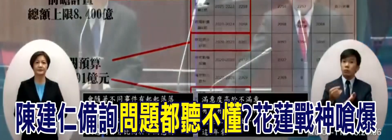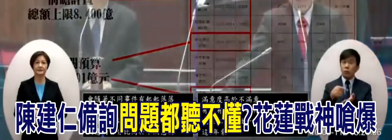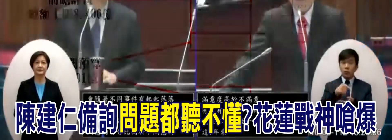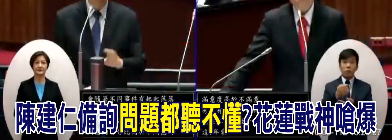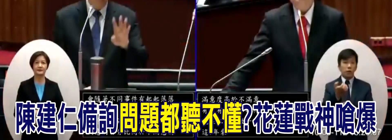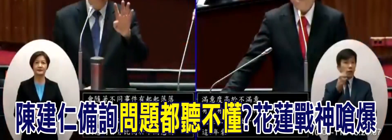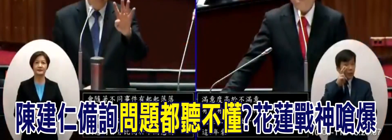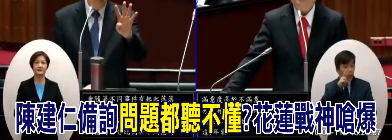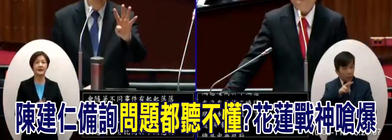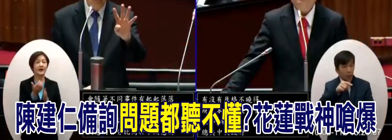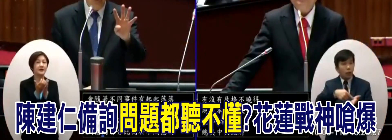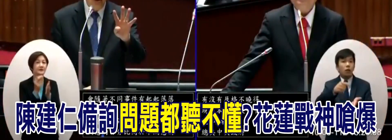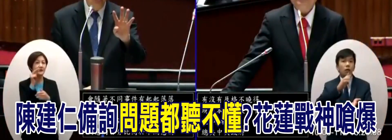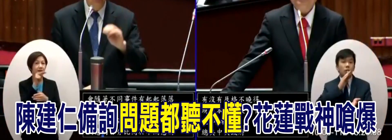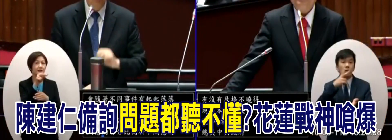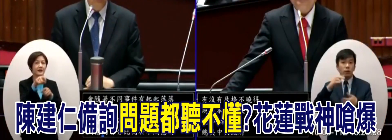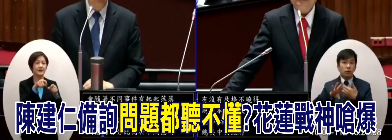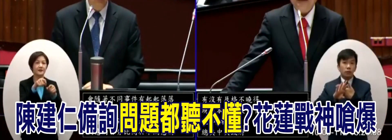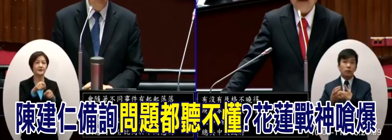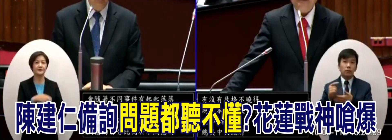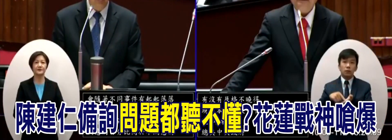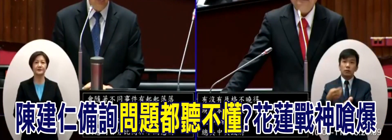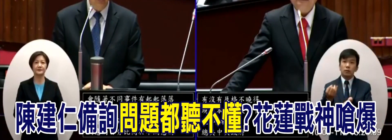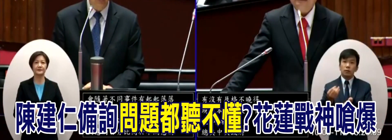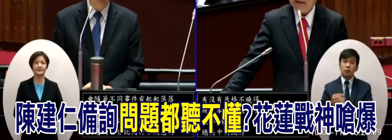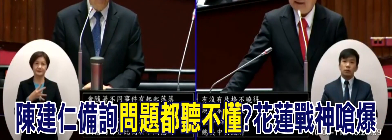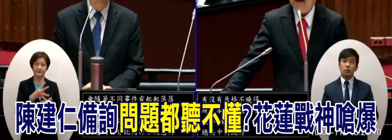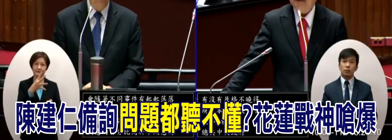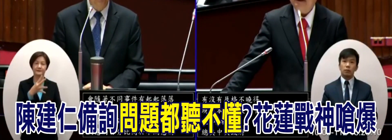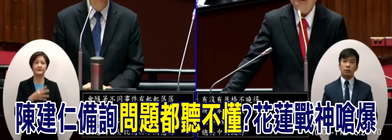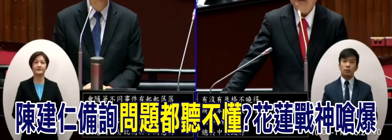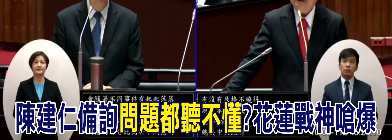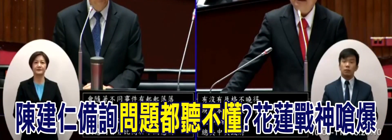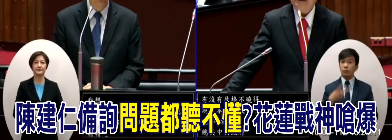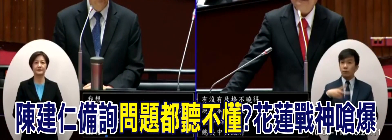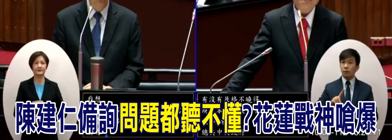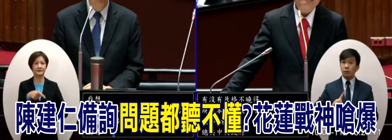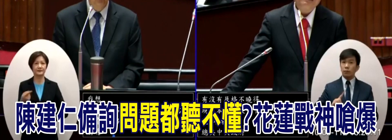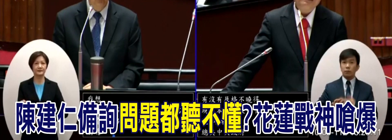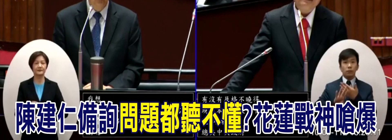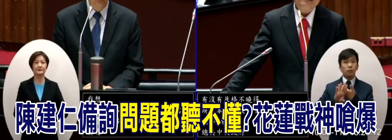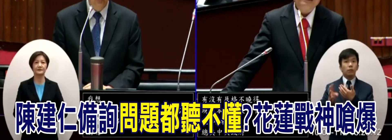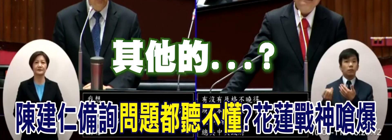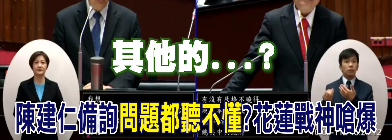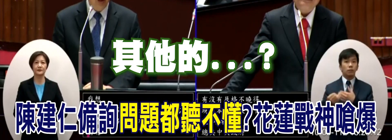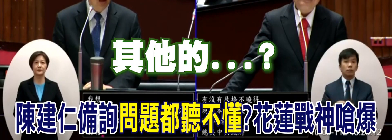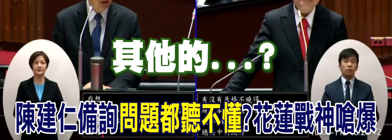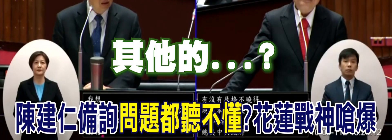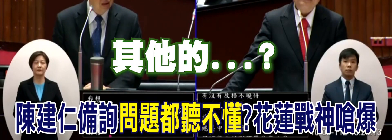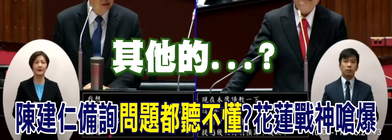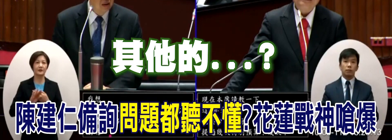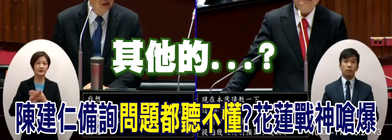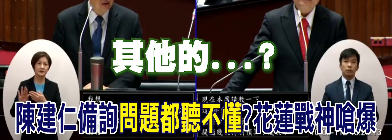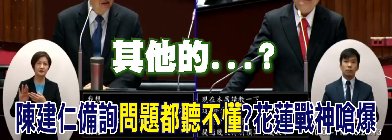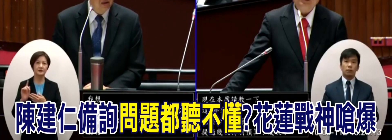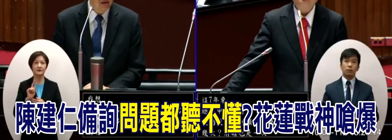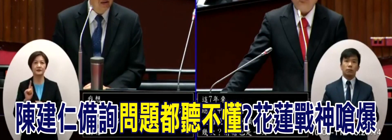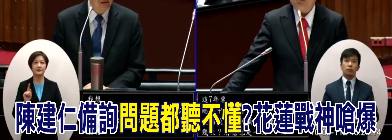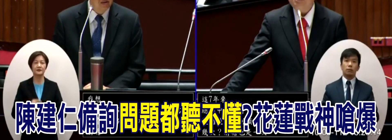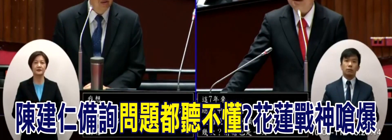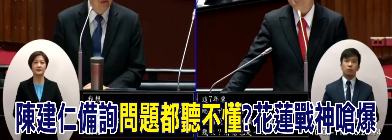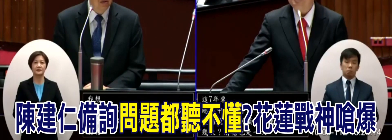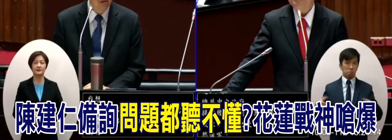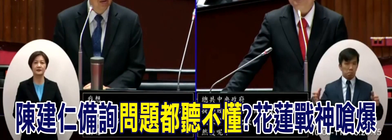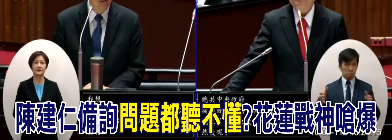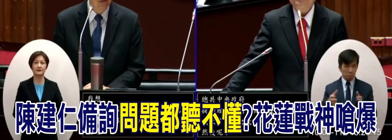一次。 前瞻有四次啊。 然后呢？其他呢？ 其他的。 有